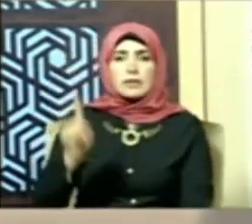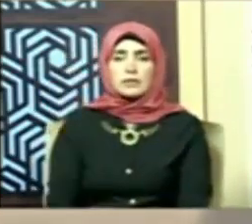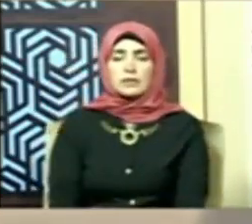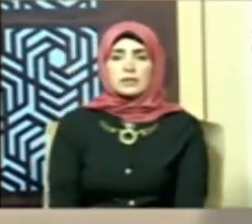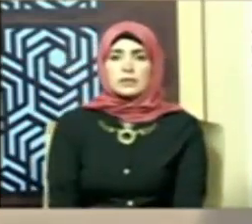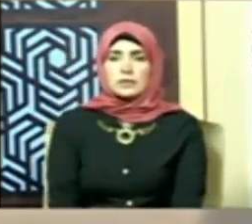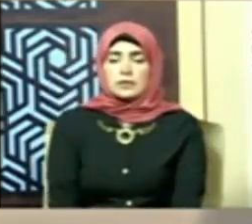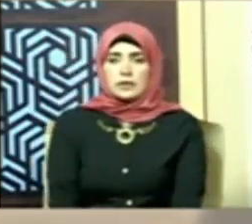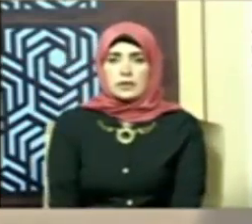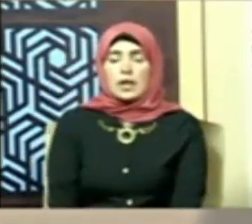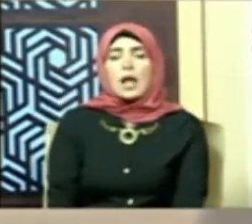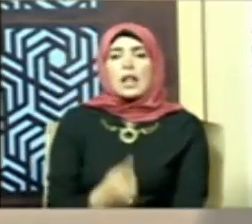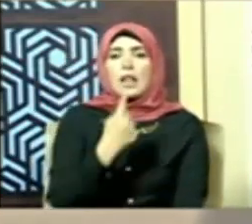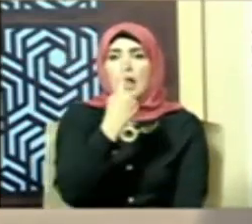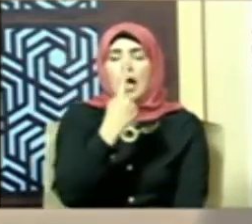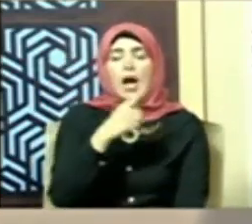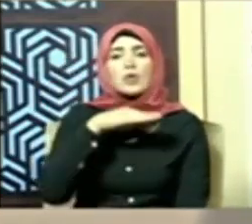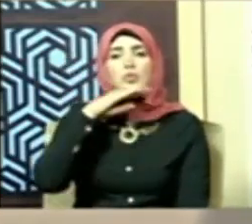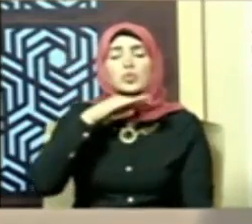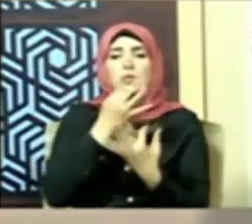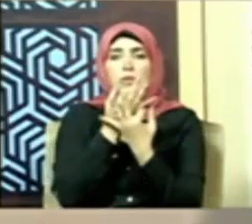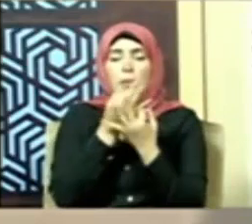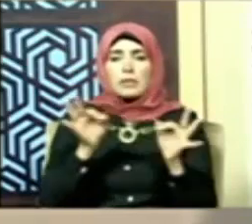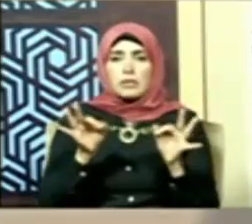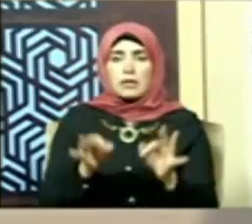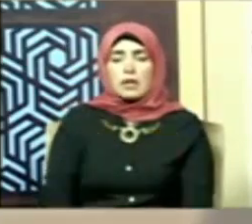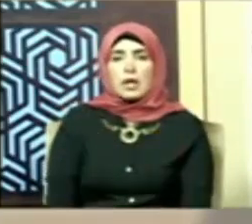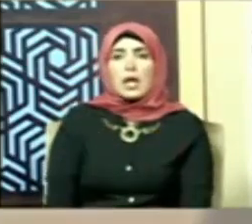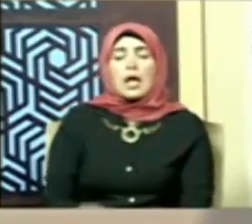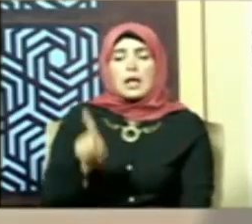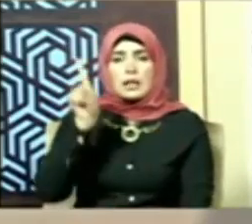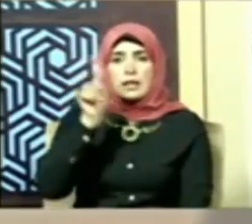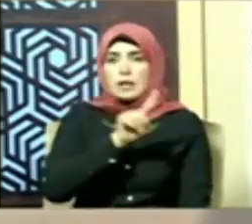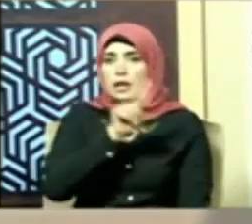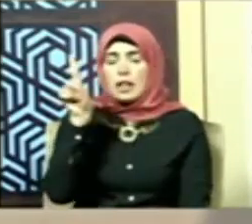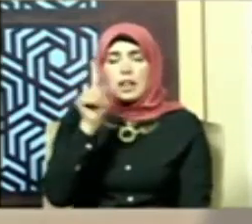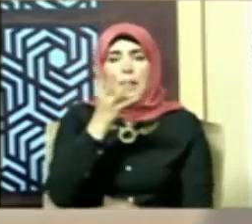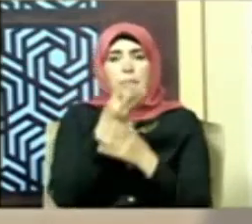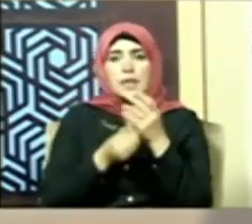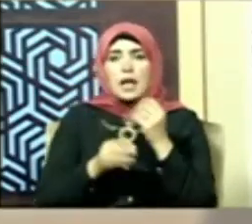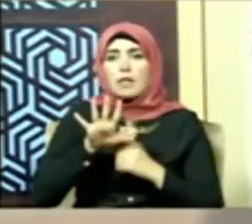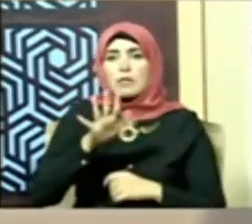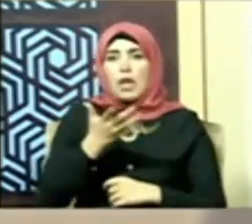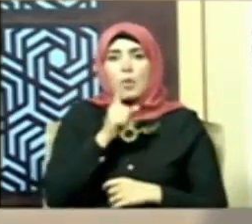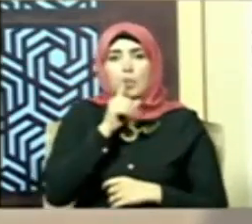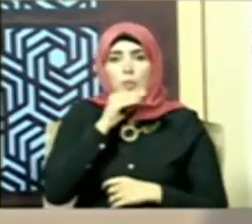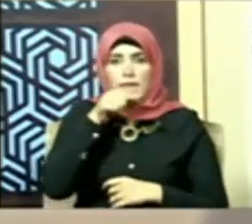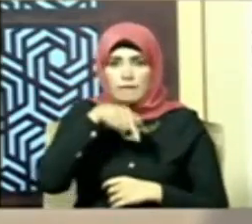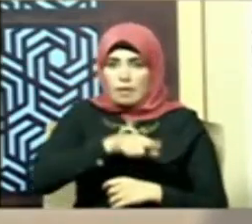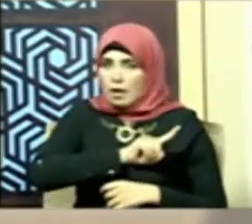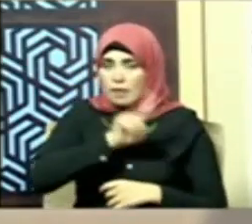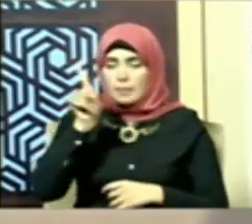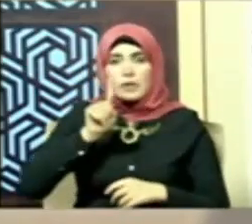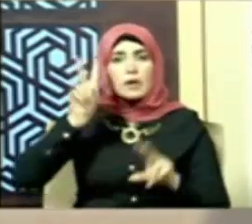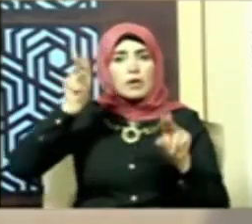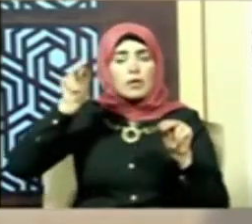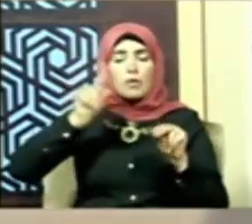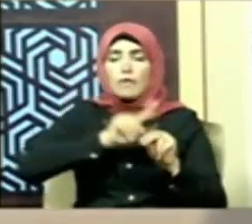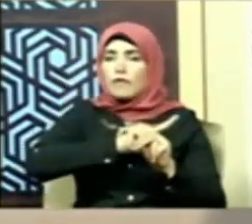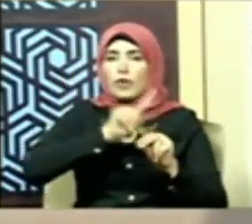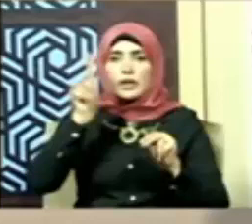أنت، الأحد الصمد الذي لم يلد ولم يولد ولم يكن